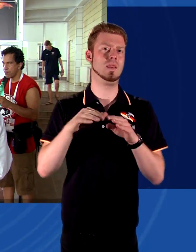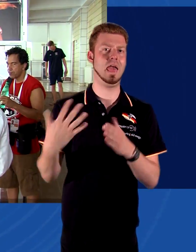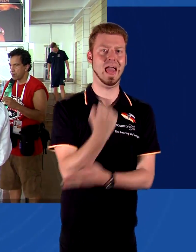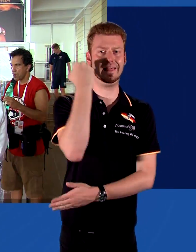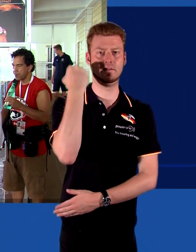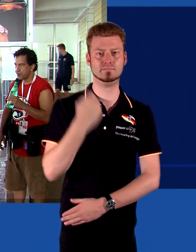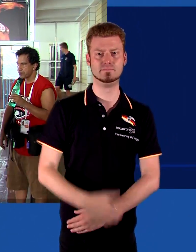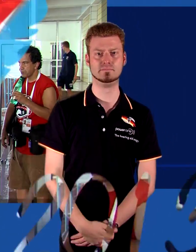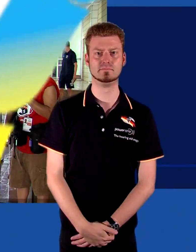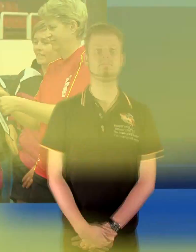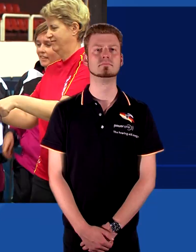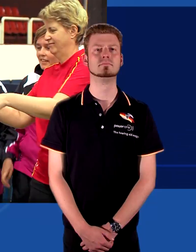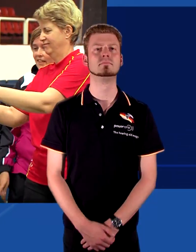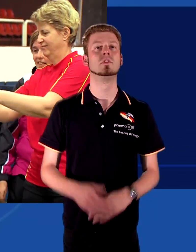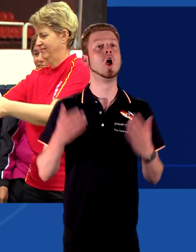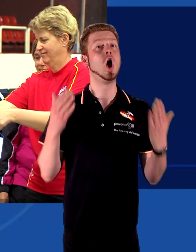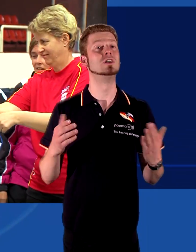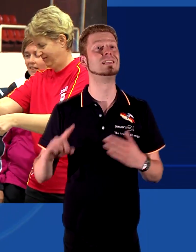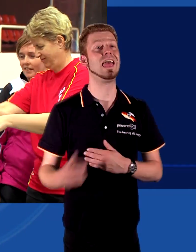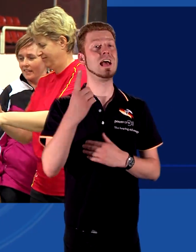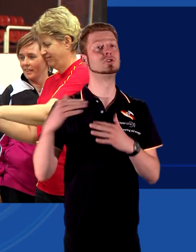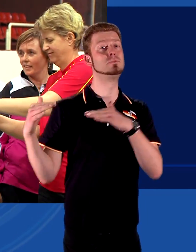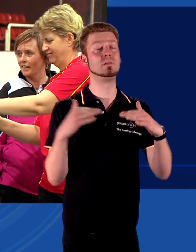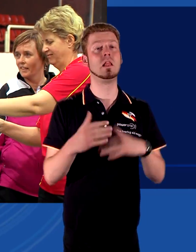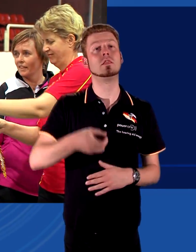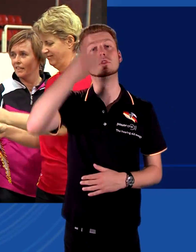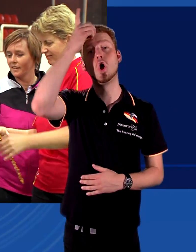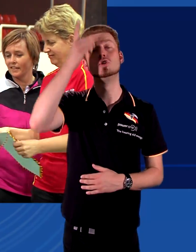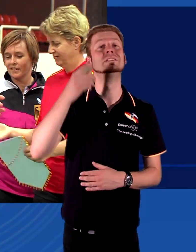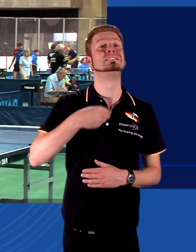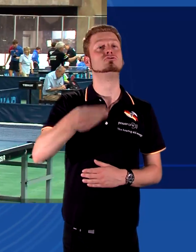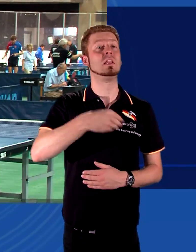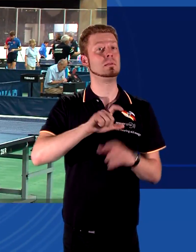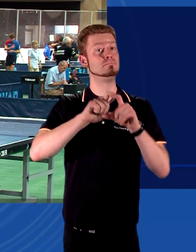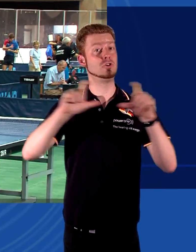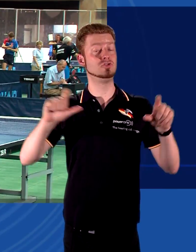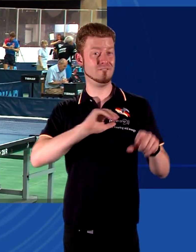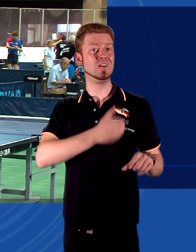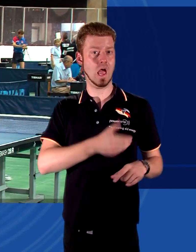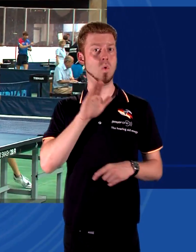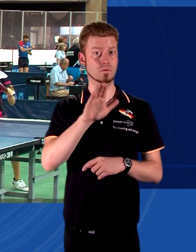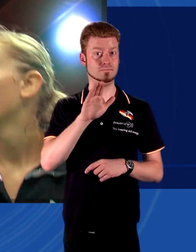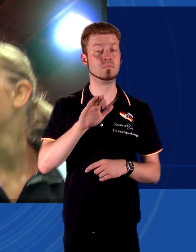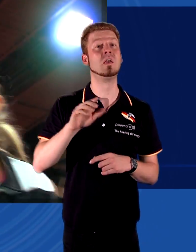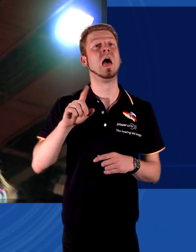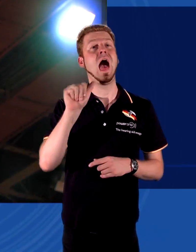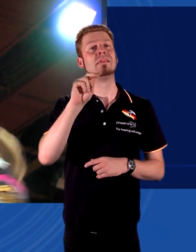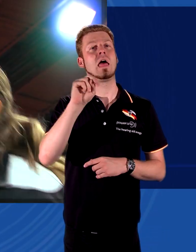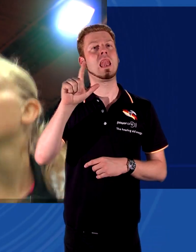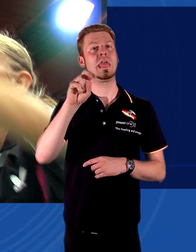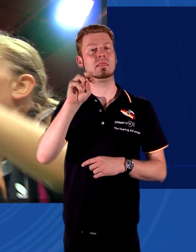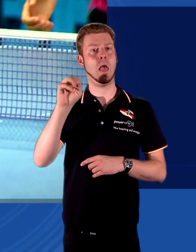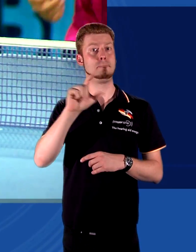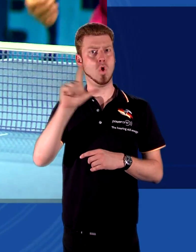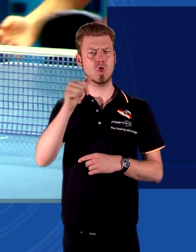Erwartungen erfüllt. Beim Auftakt der deutschen Tischtennisfrauen gegen Kroatien gab das Nesthäkchen des Kaders Annalena Moll